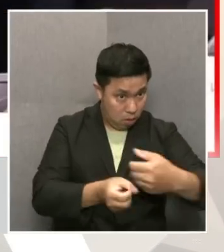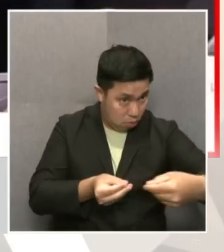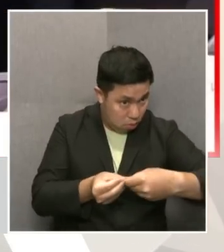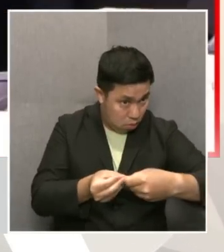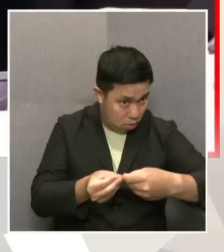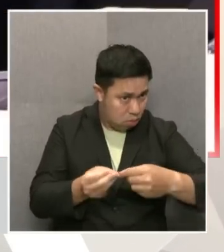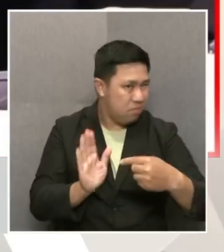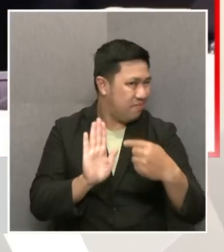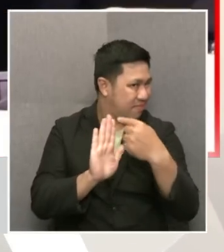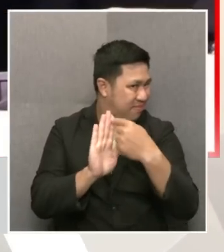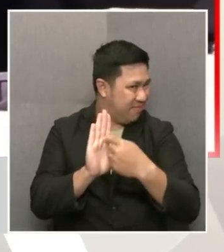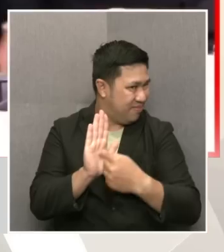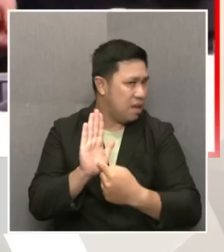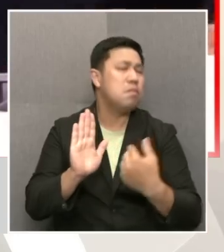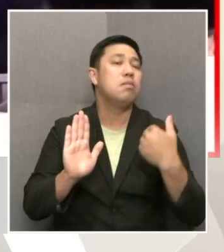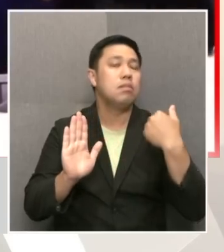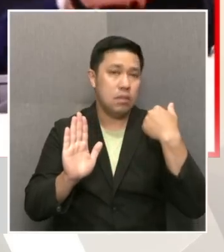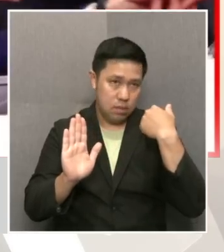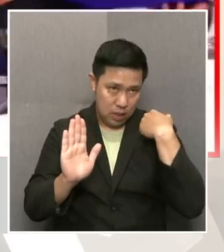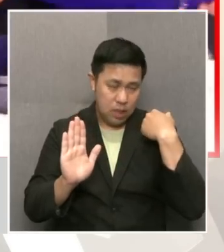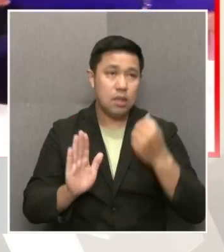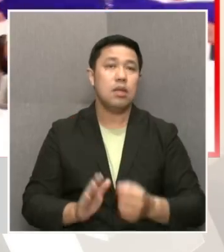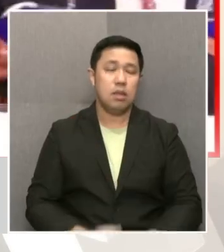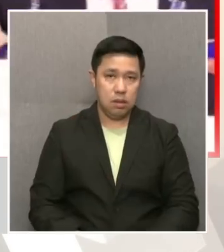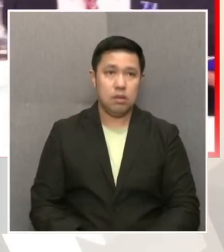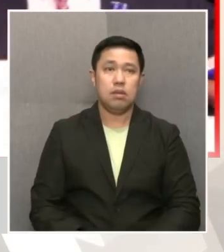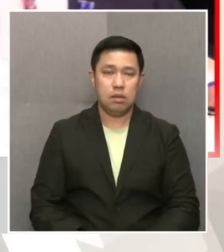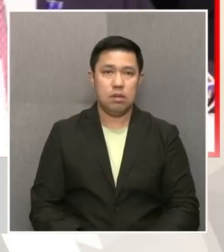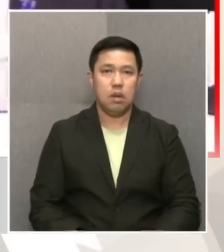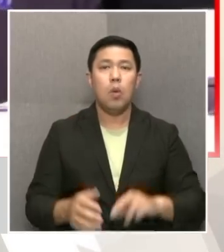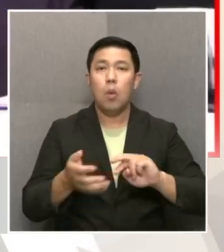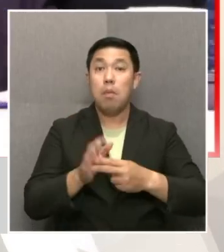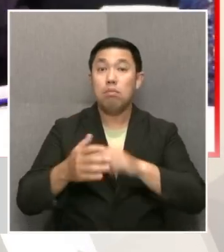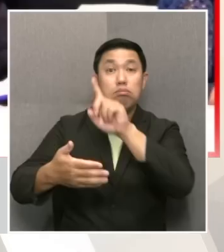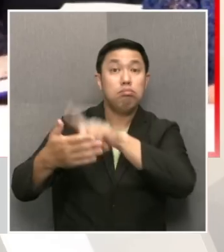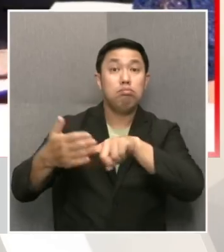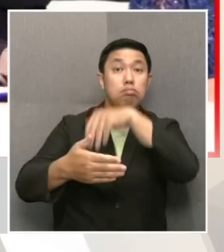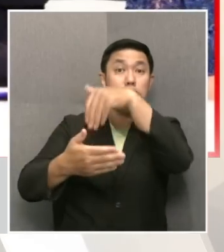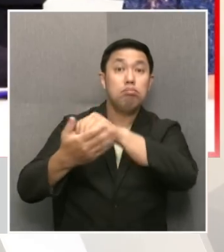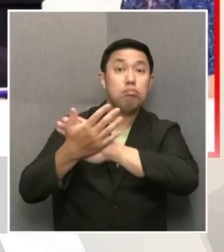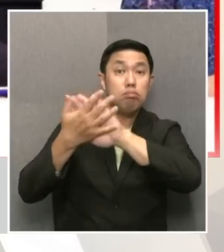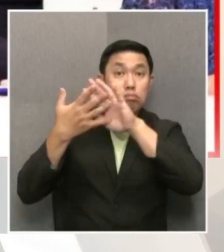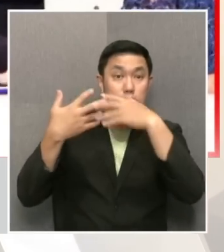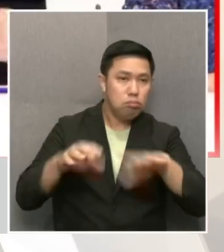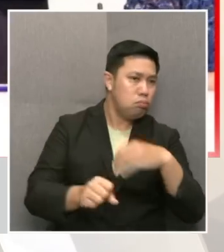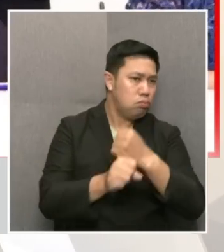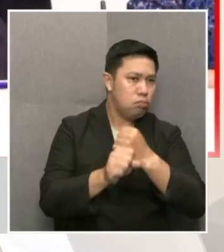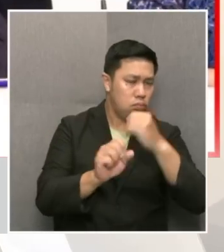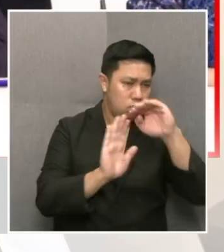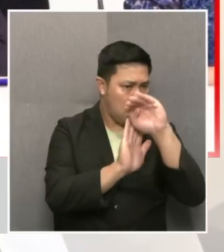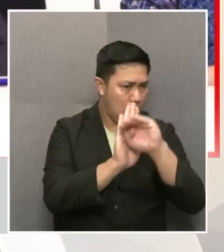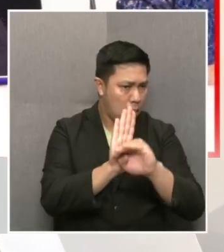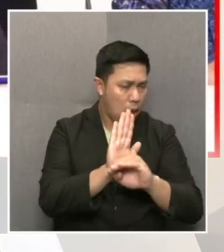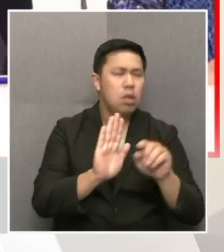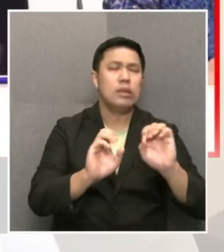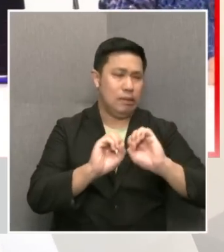ข้อผูกมัดเพิ่มเติมขึ้นเป็นสัญญาประชาคมอีกแบบหนึ่งหลังการเลือกตั้งเพื่อให้เกิดเสถียรภาพนะครับแล้วก็ความราบรื่นในการ